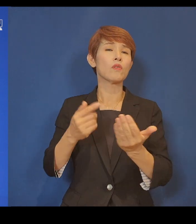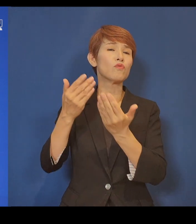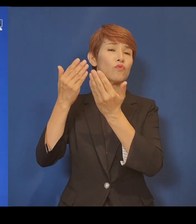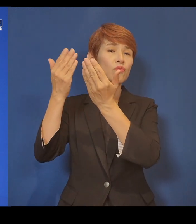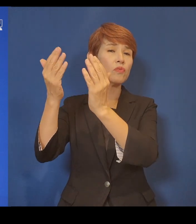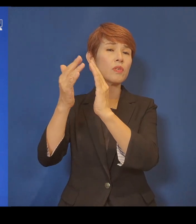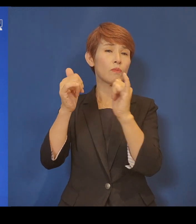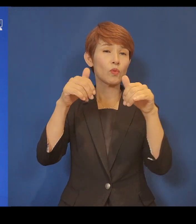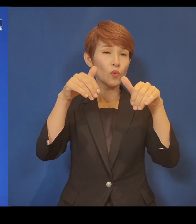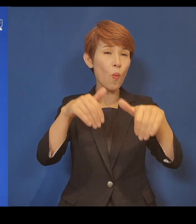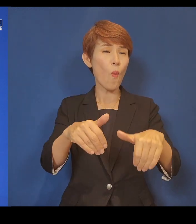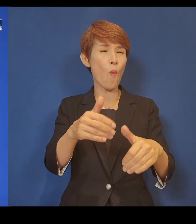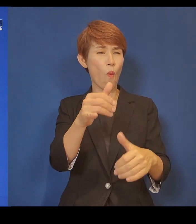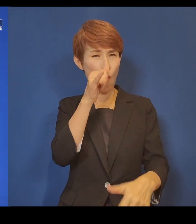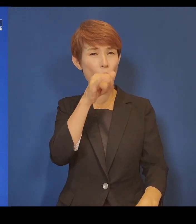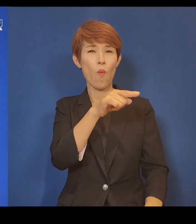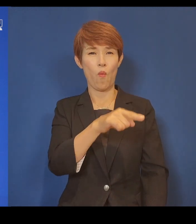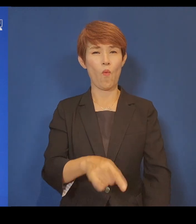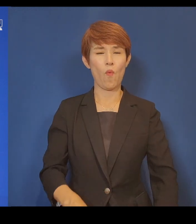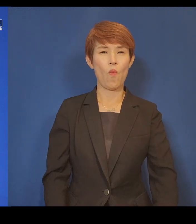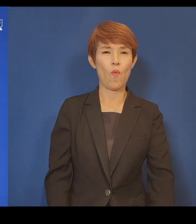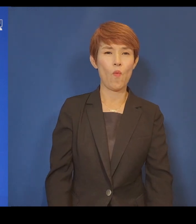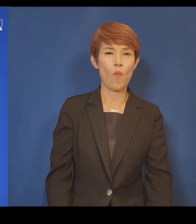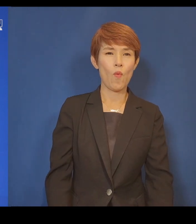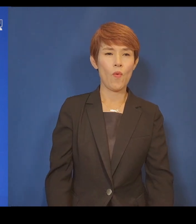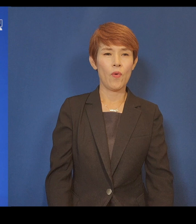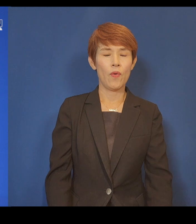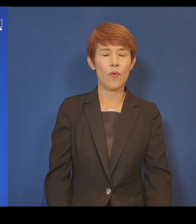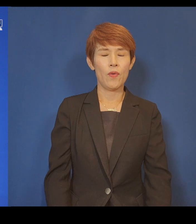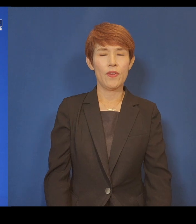끼치는 그런 종들이 생기잖아요.